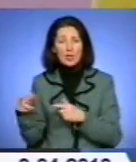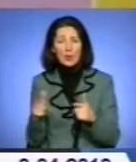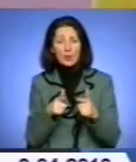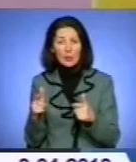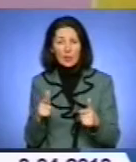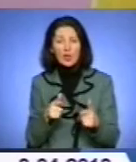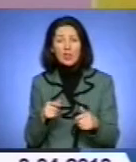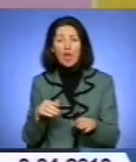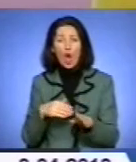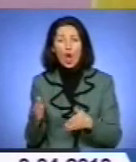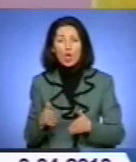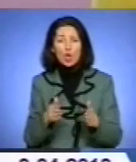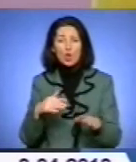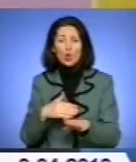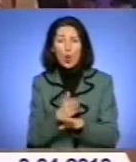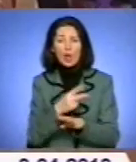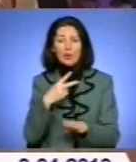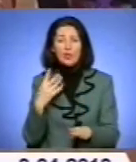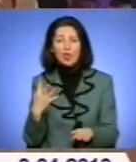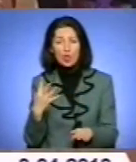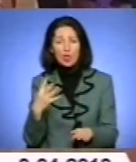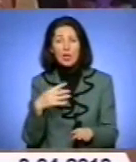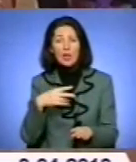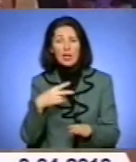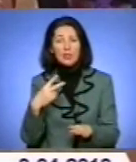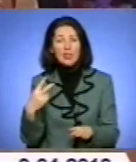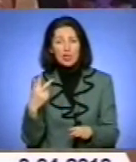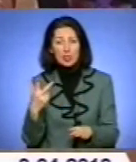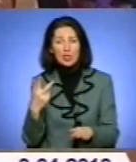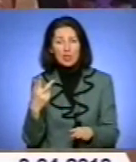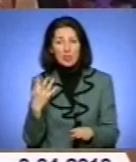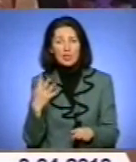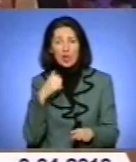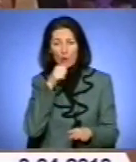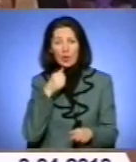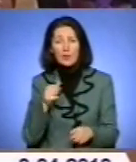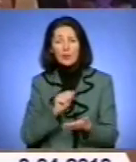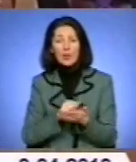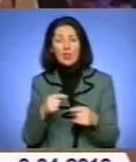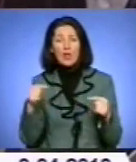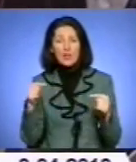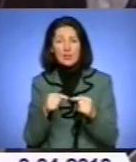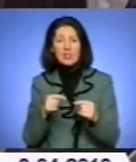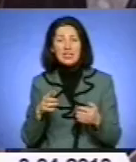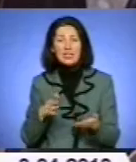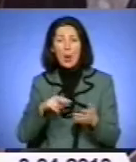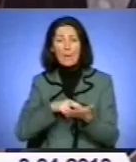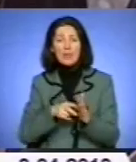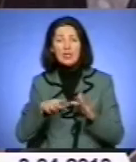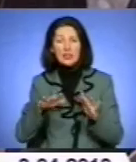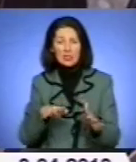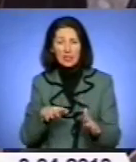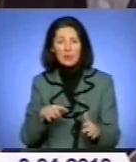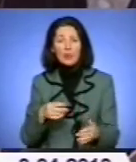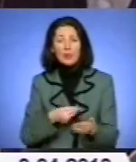на 2013-2014 роки. Документ визначить план стратегічних дій для обох країн. Підписати його хочуть під час офіційного візиту